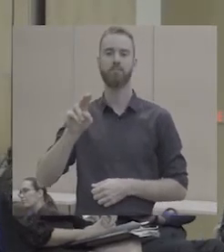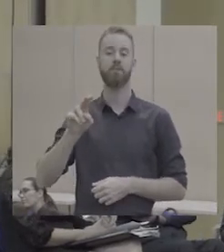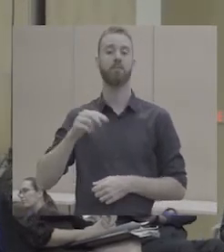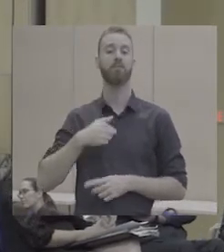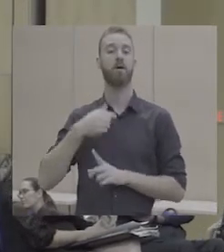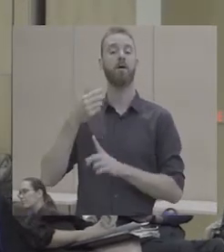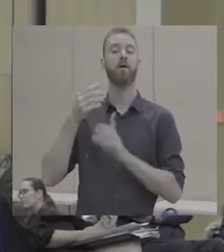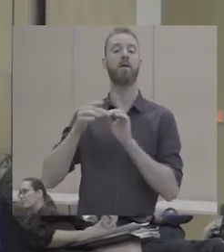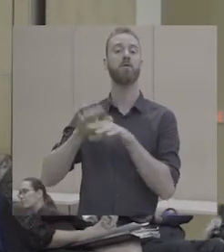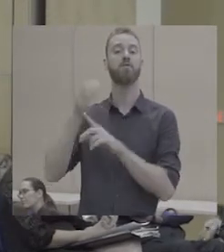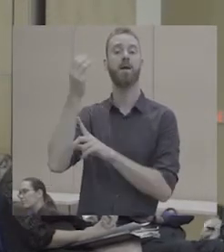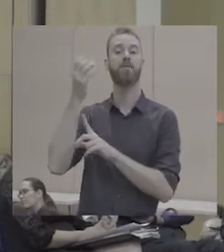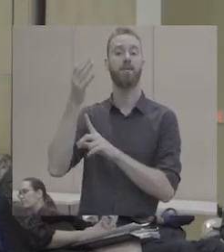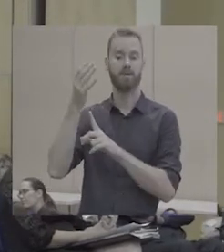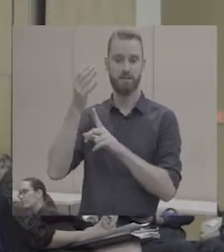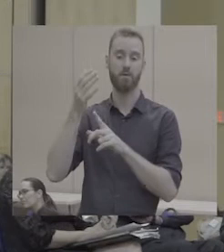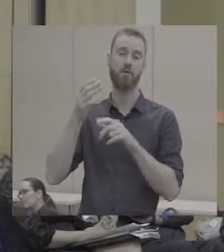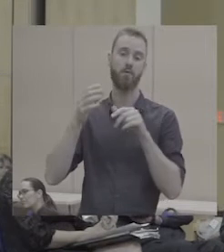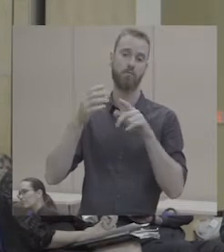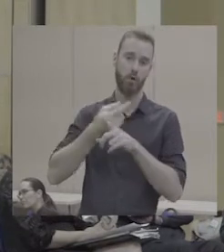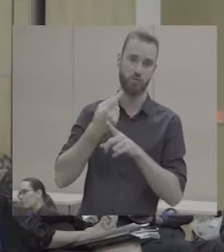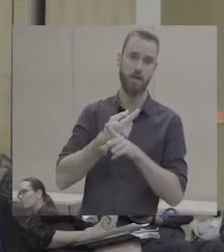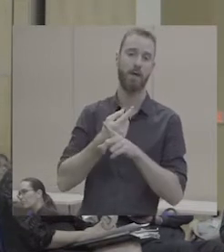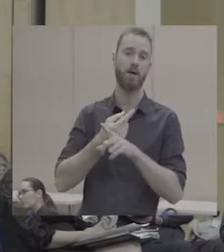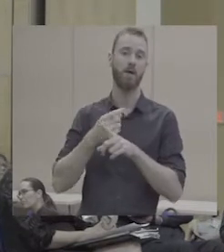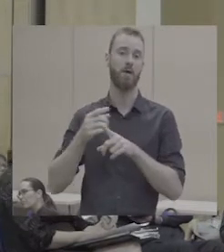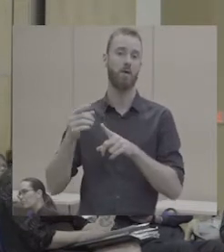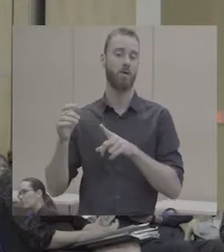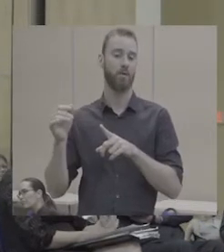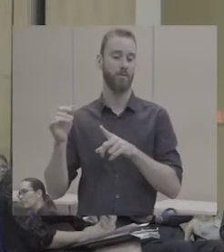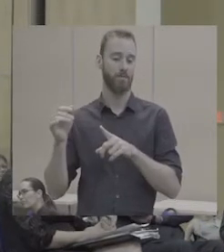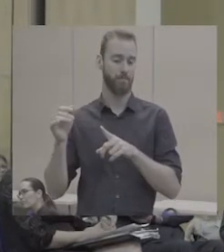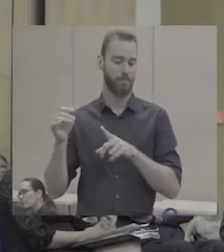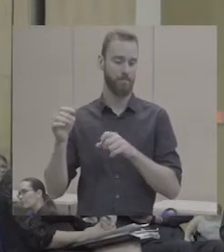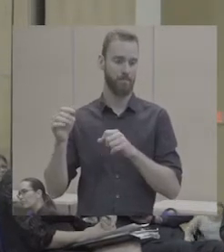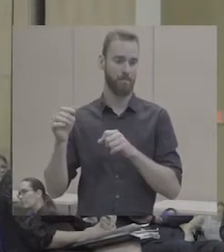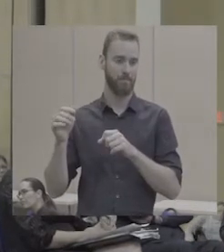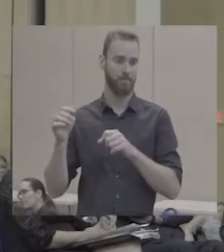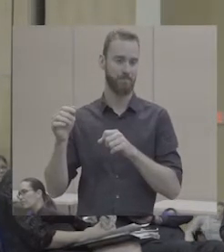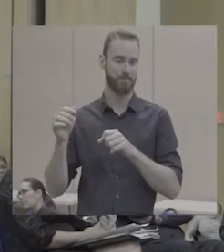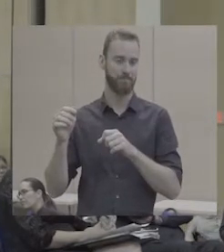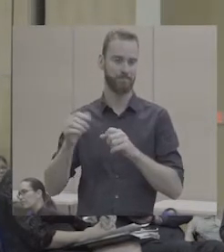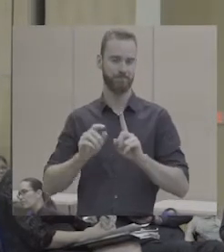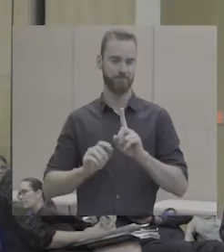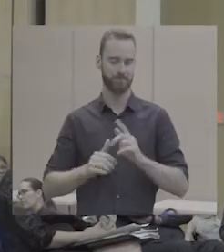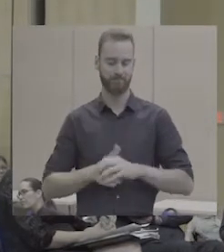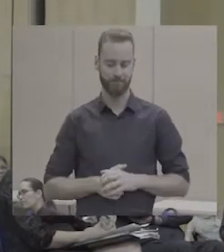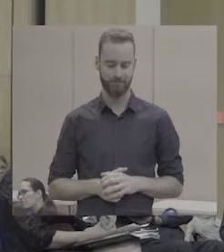d'information en logement immeuble adapté. On est sur la rive